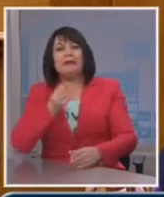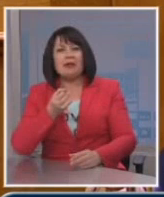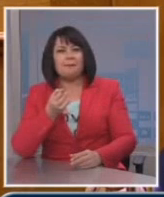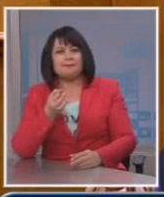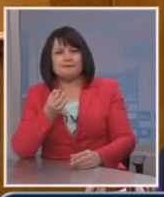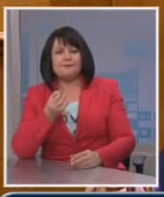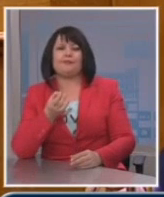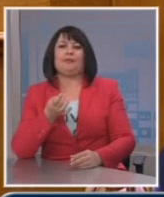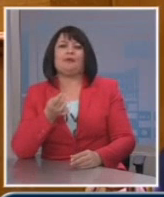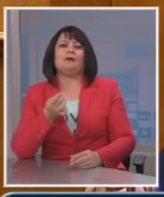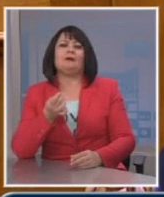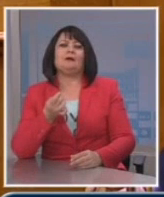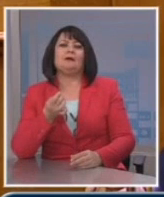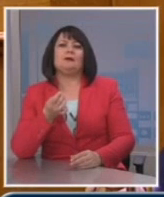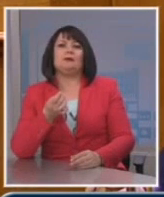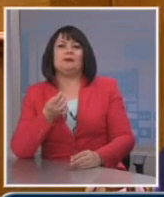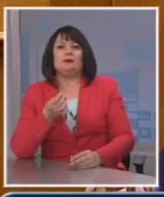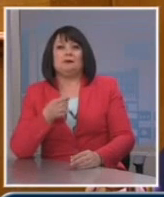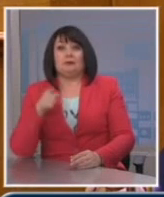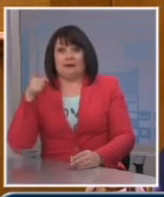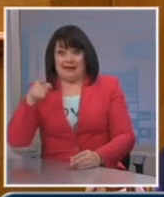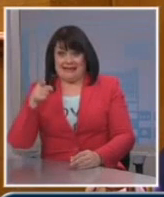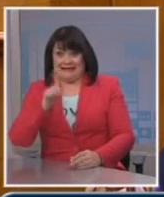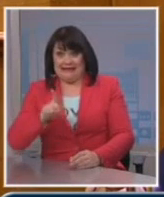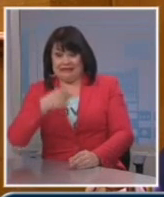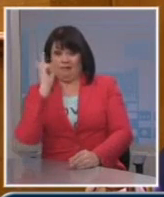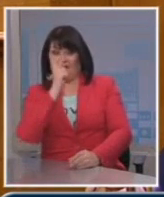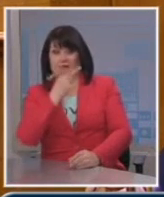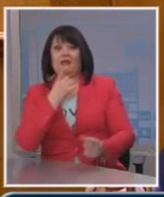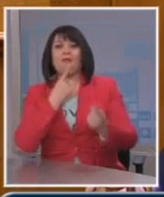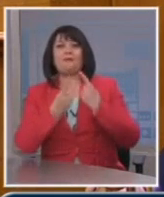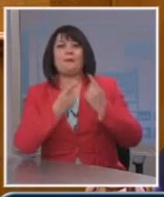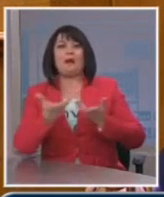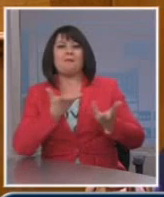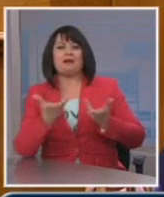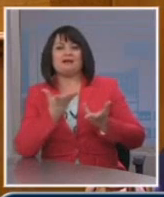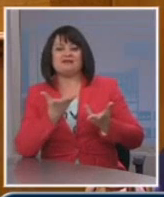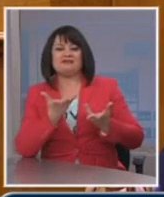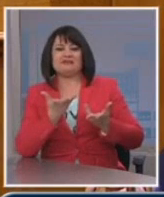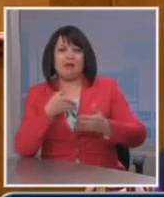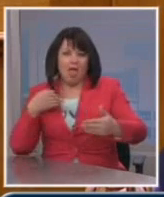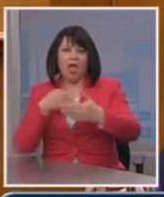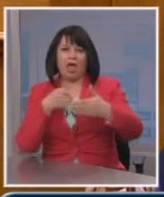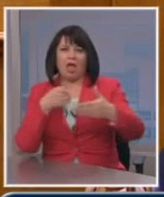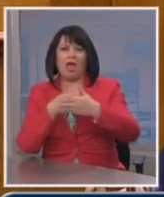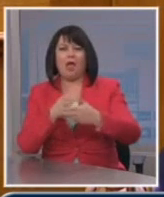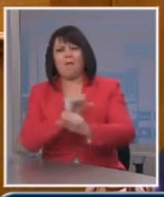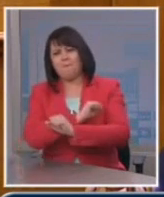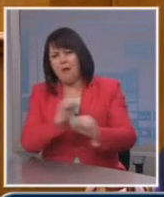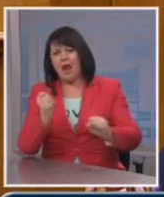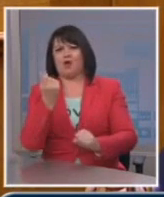Και λέει ότι αυτό το οποίο εσείς κατηγορούσατε ως διαπραγμάτευση που οδήγησε τη χώρα σε αδιέξοδα και κατέστρεψε την